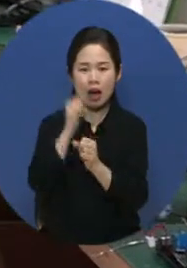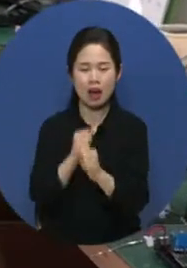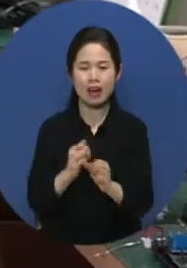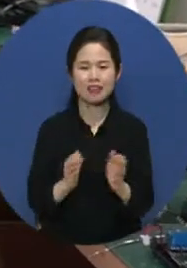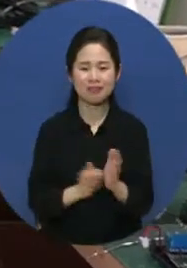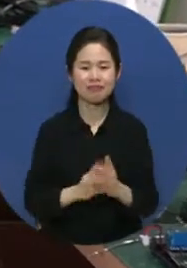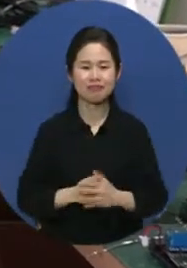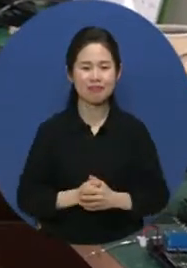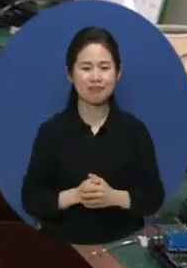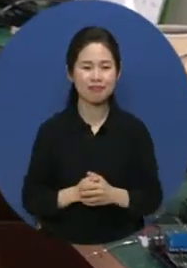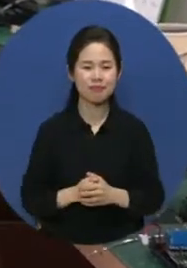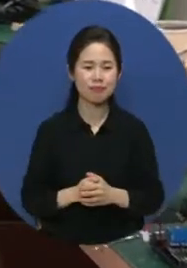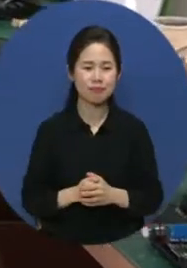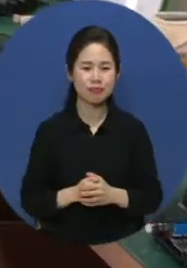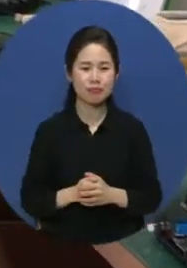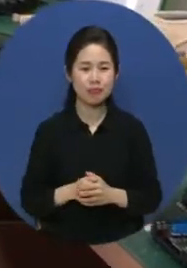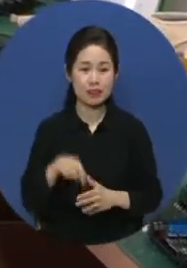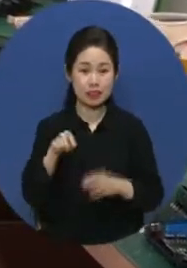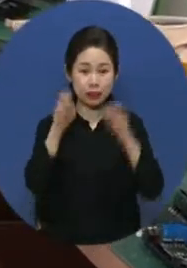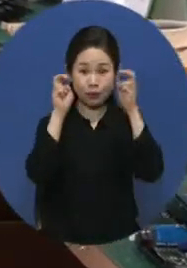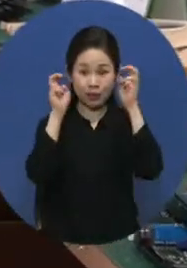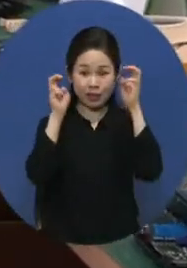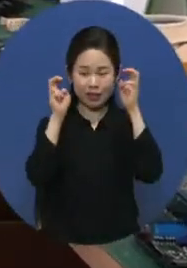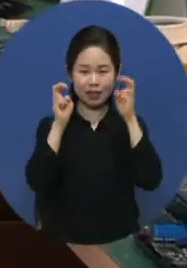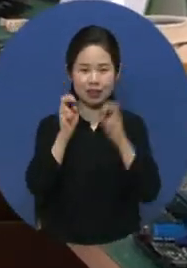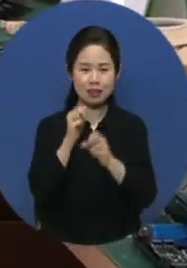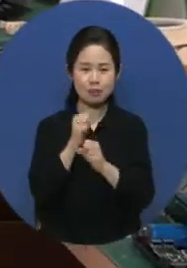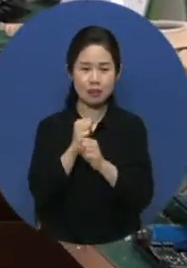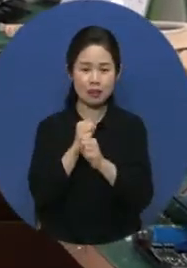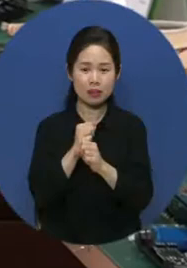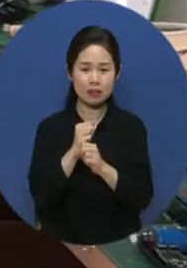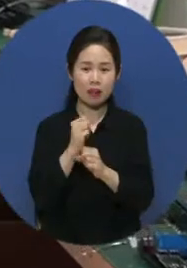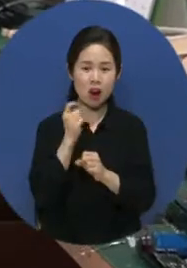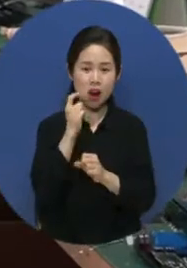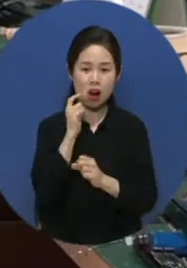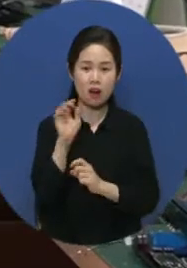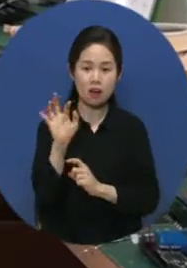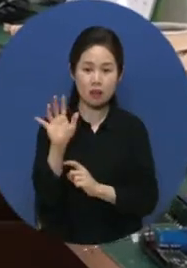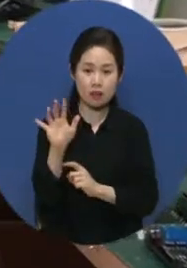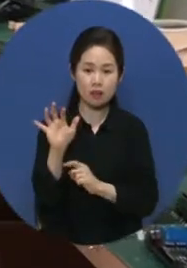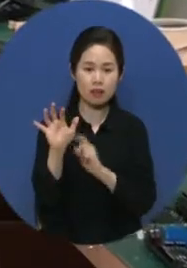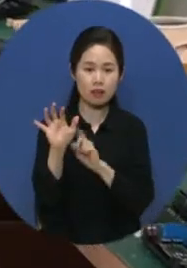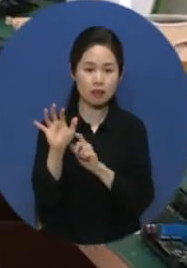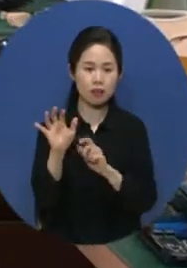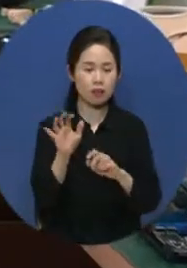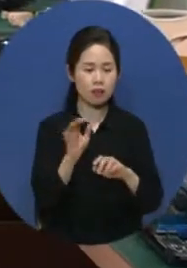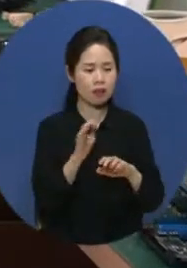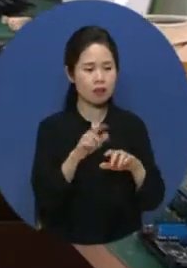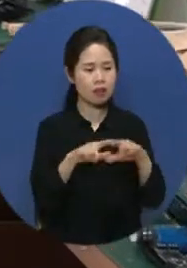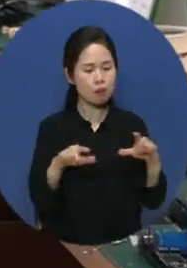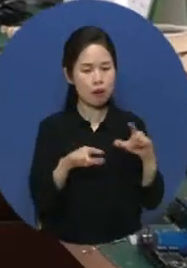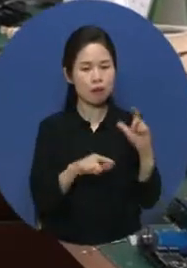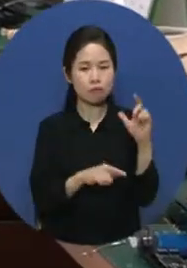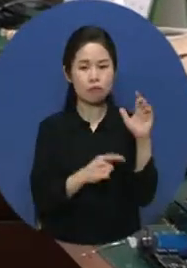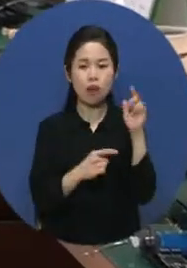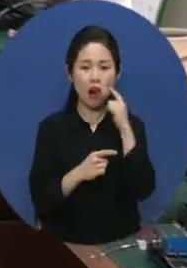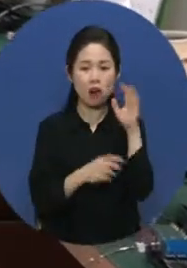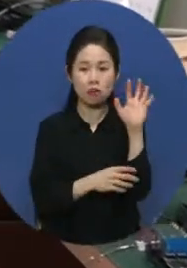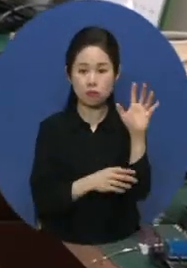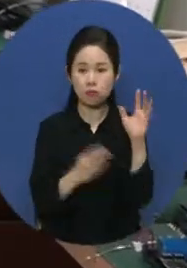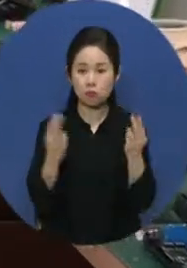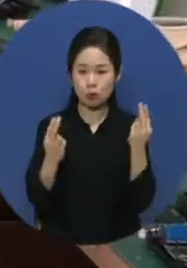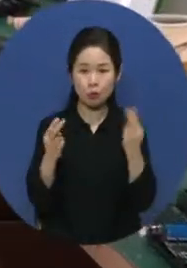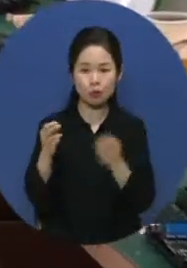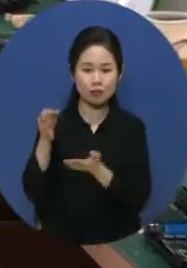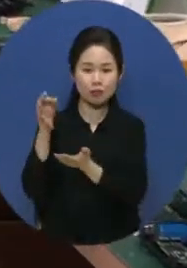지금 만드로에서 그 만드는 의수가 일반 의수보다 가격이 훨씬 저렴하잖아요. 네. 막